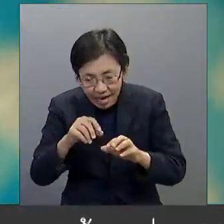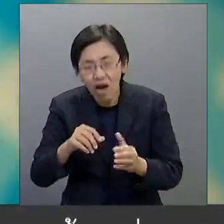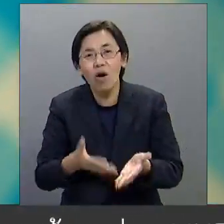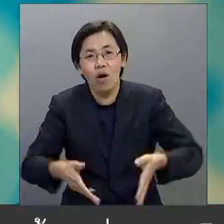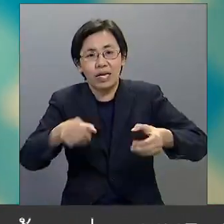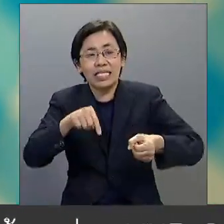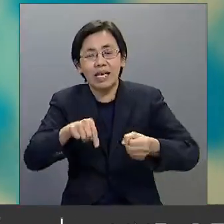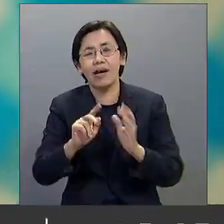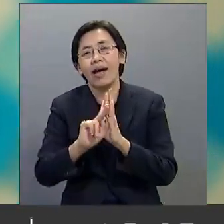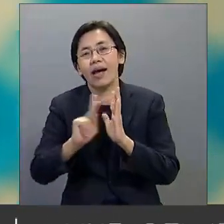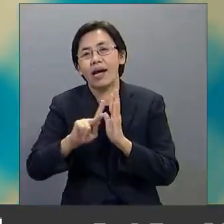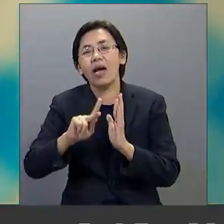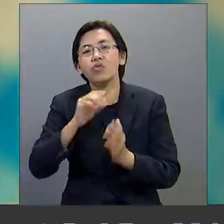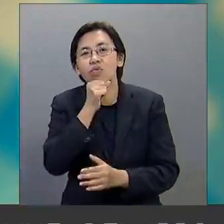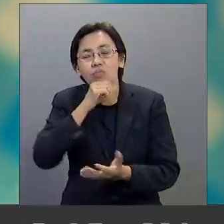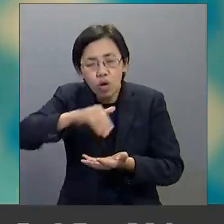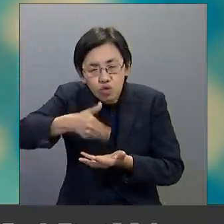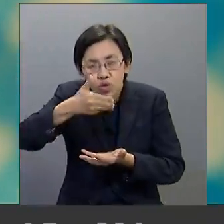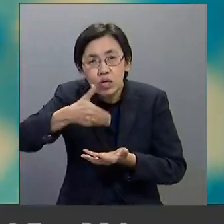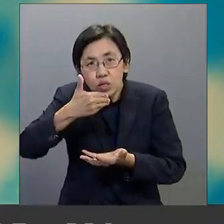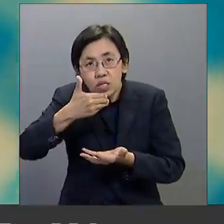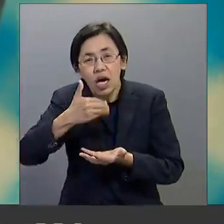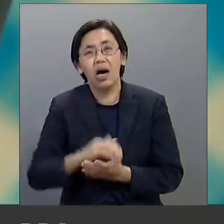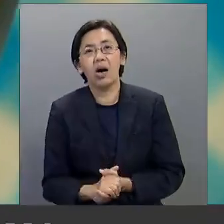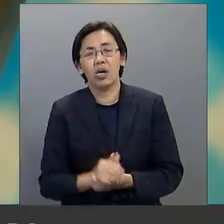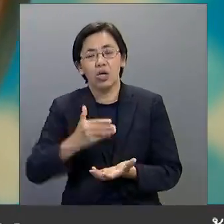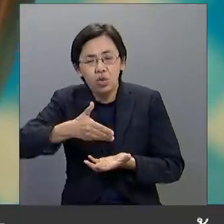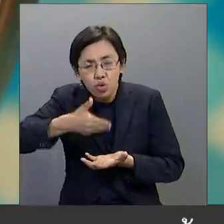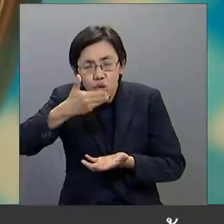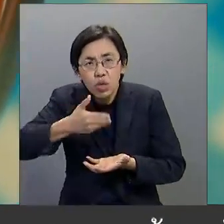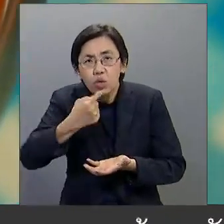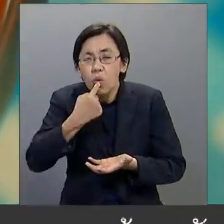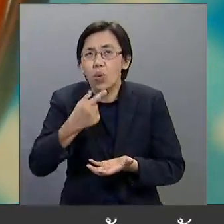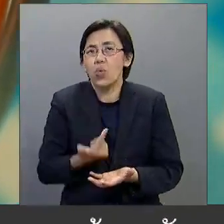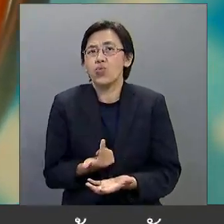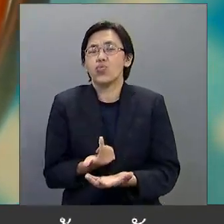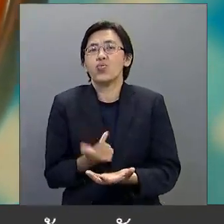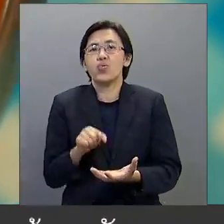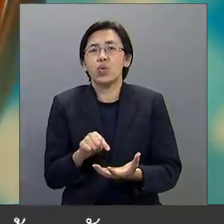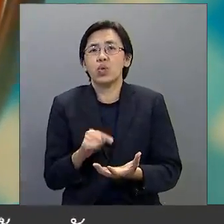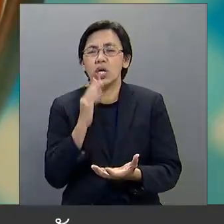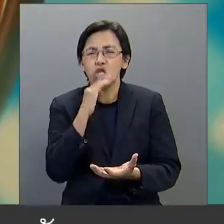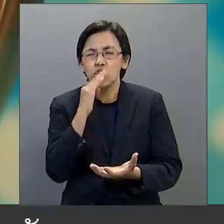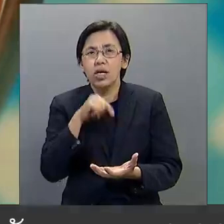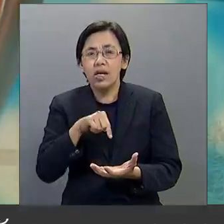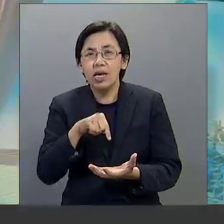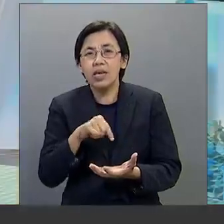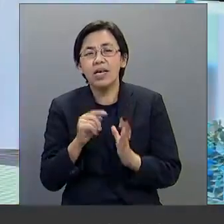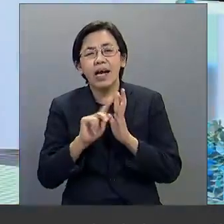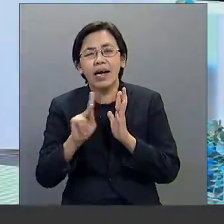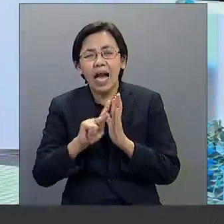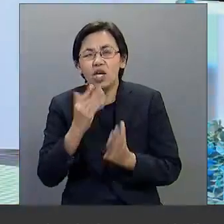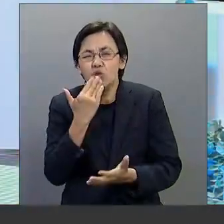ารที่หลากหลายนี่แหละครับแล้วก็น้ำพริกแกงอาจารย์บอกเลยเป็นทีเด็ดของอาหารไทยเลยก็คือเจ้าน้ำพริกแกงมันมี